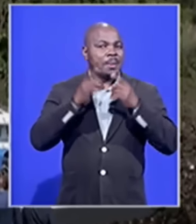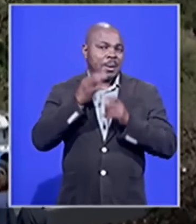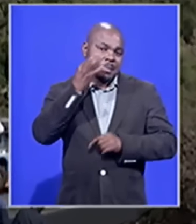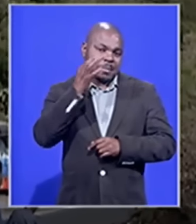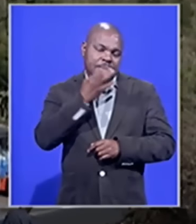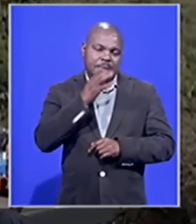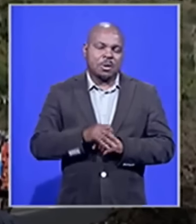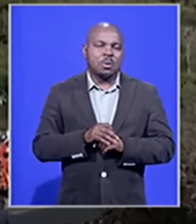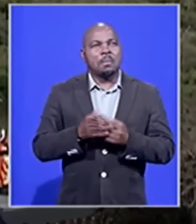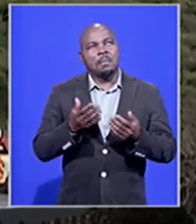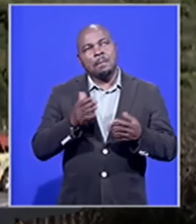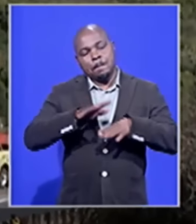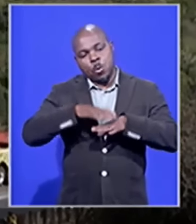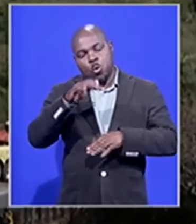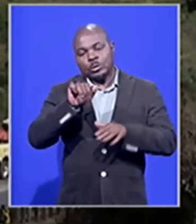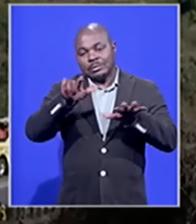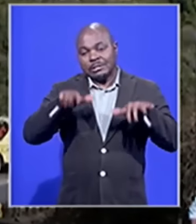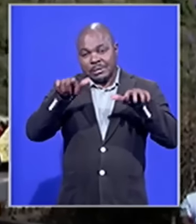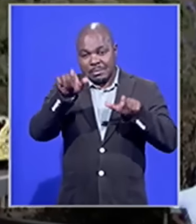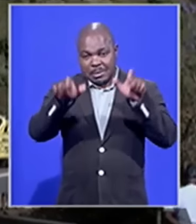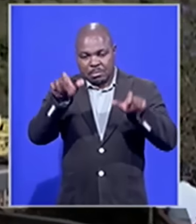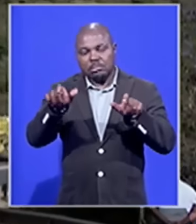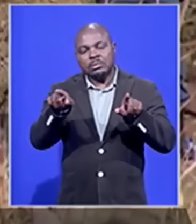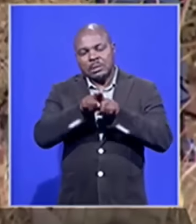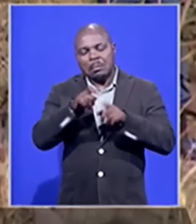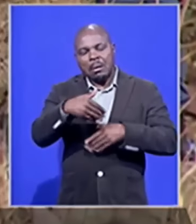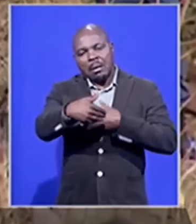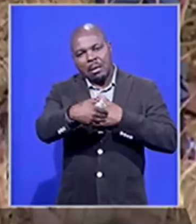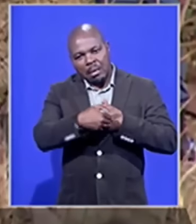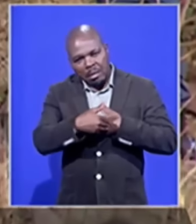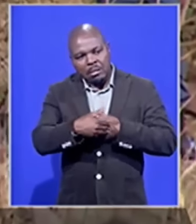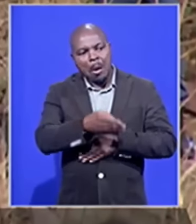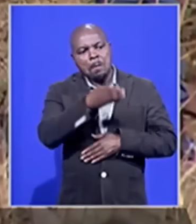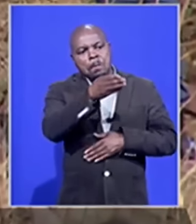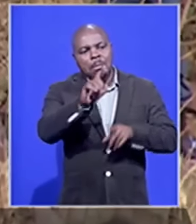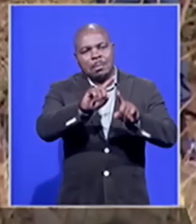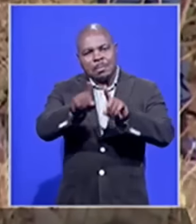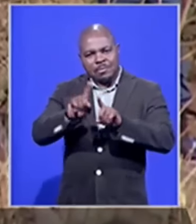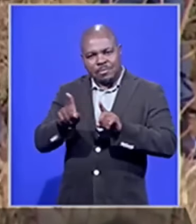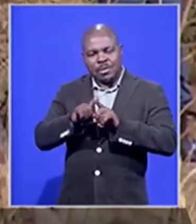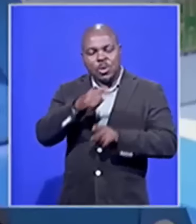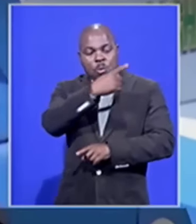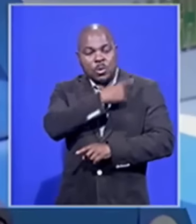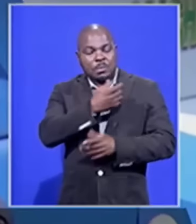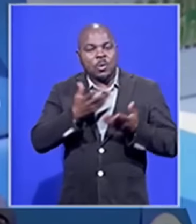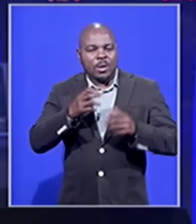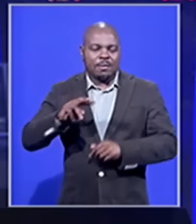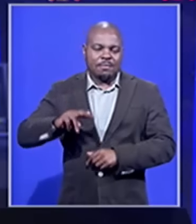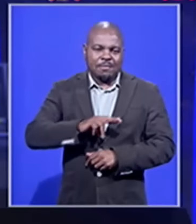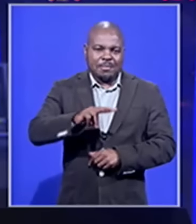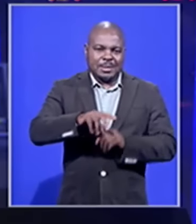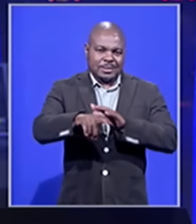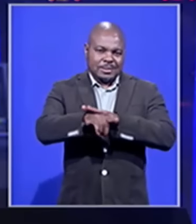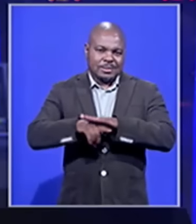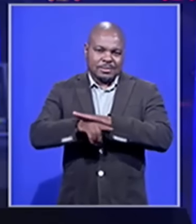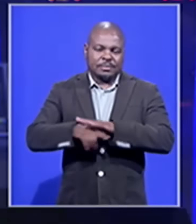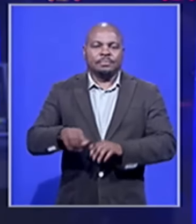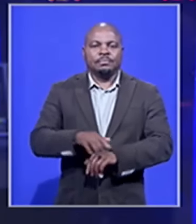ba 17 ba tswile dikotsi mme ba ntse ba fumantshwa thuso dipetleleng tse fapaneng setrekeng sa Vembe.